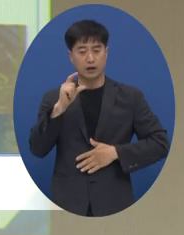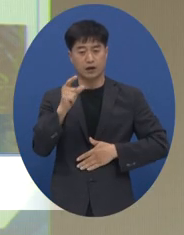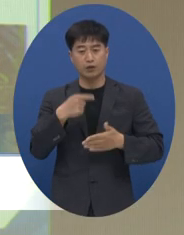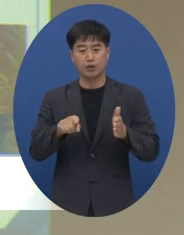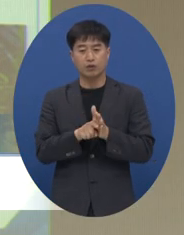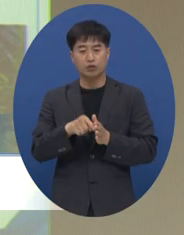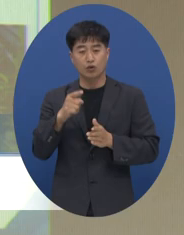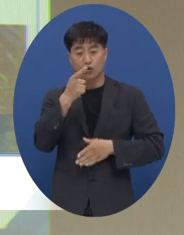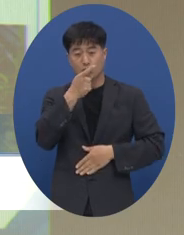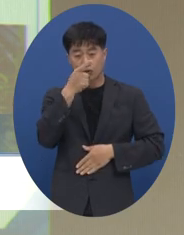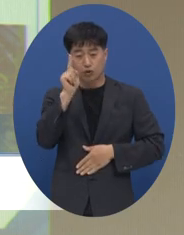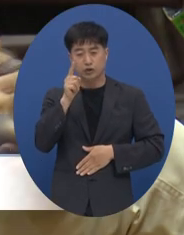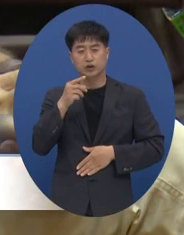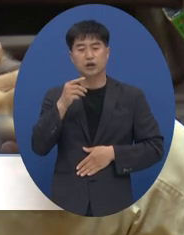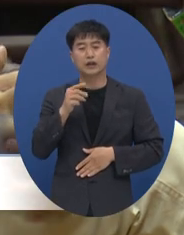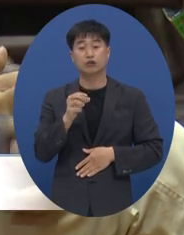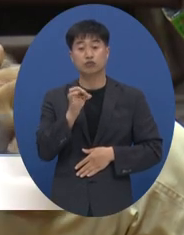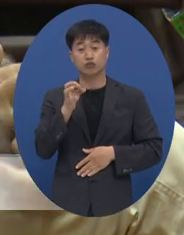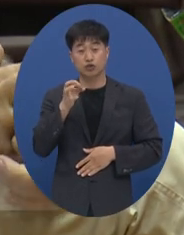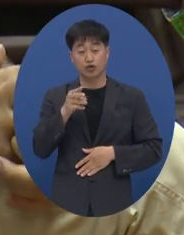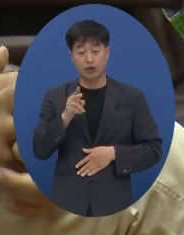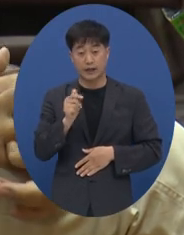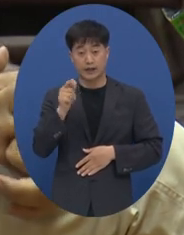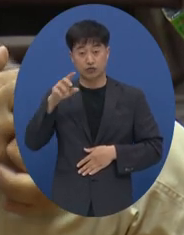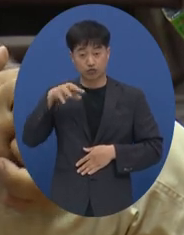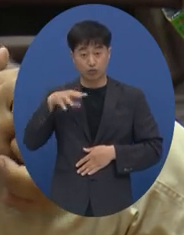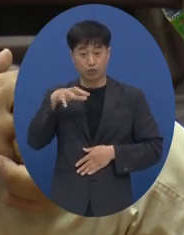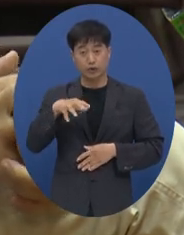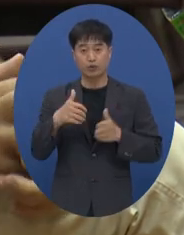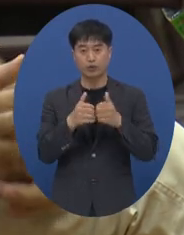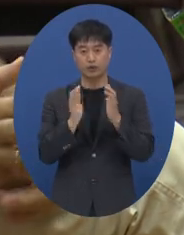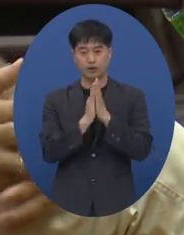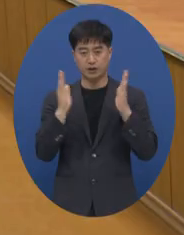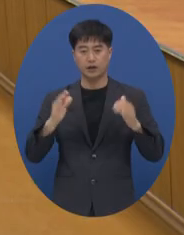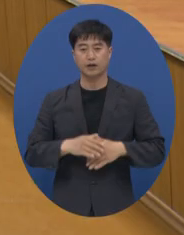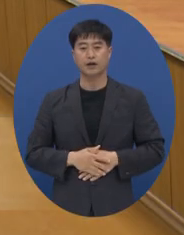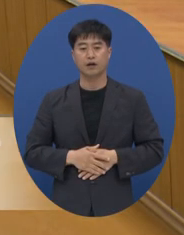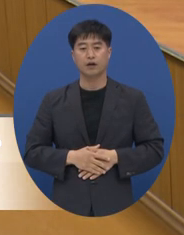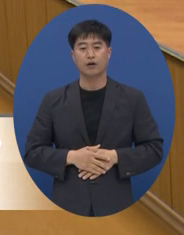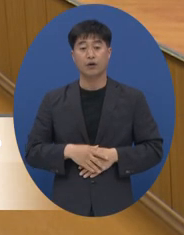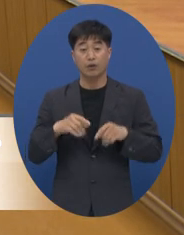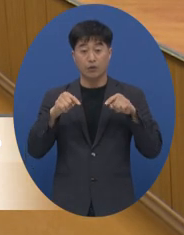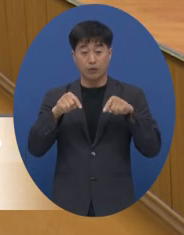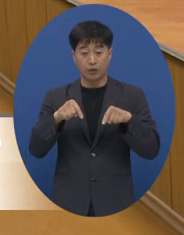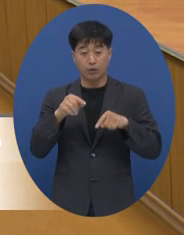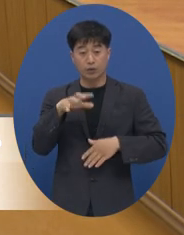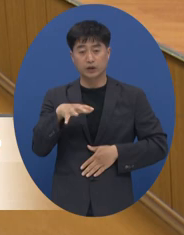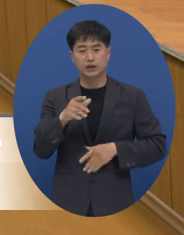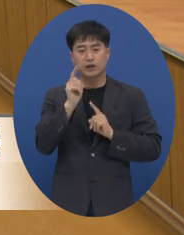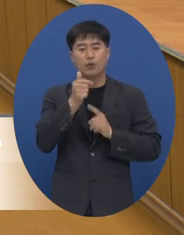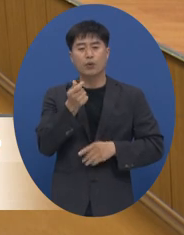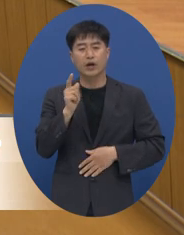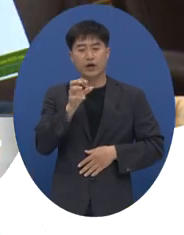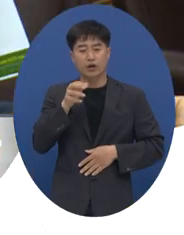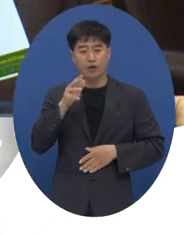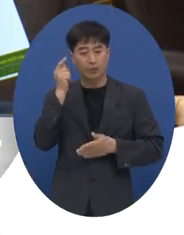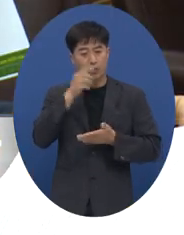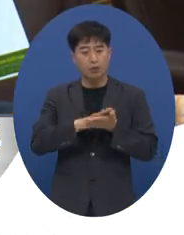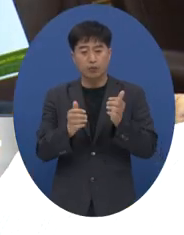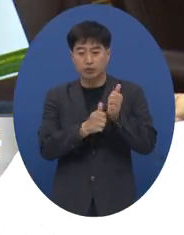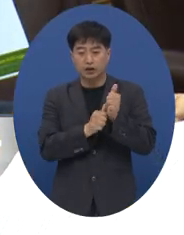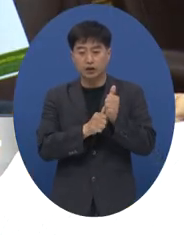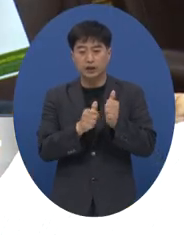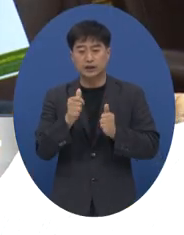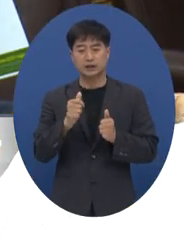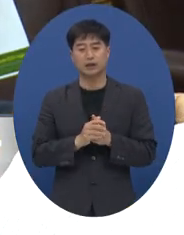위해 러시아 연해주 우수리스크에서 컨퍼런스를 열었습니다. 컨퍼런스에는 이화영 평화부지사,